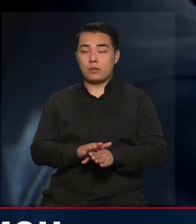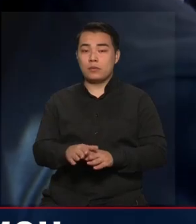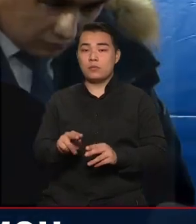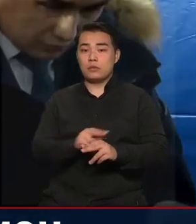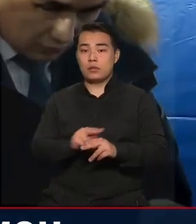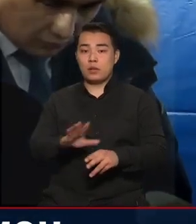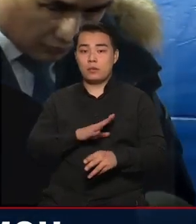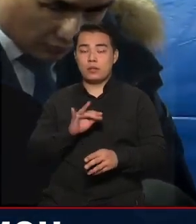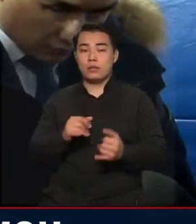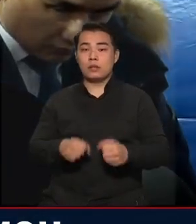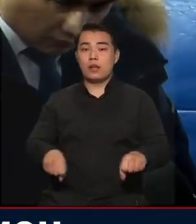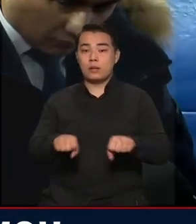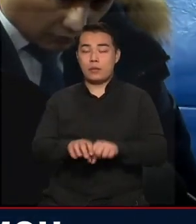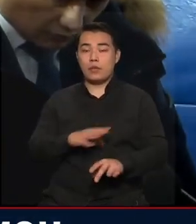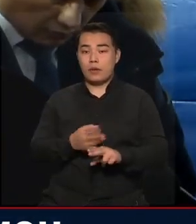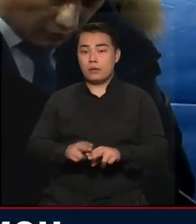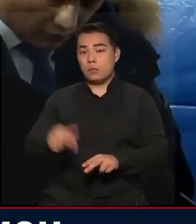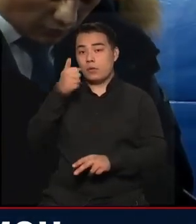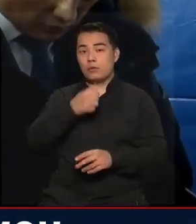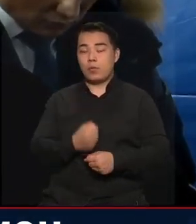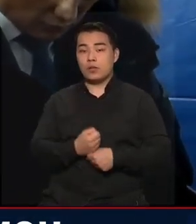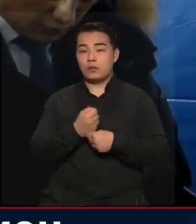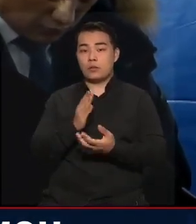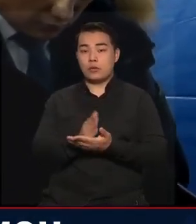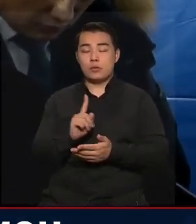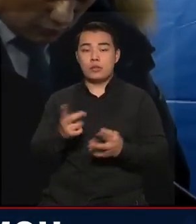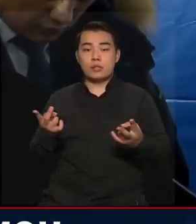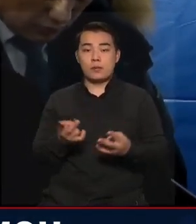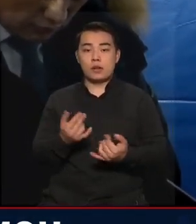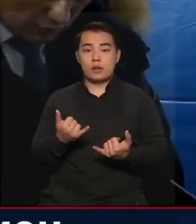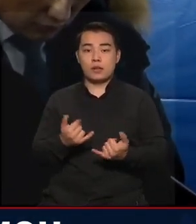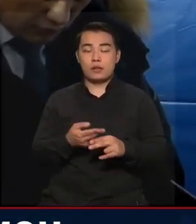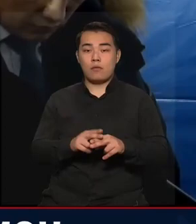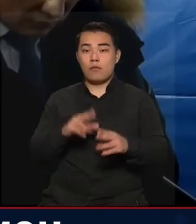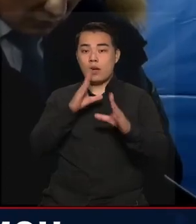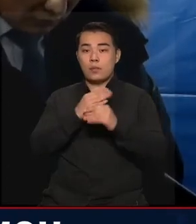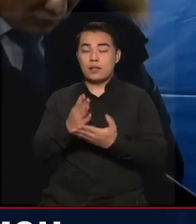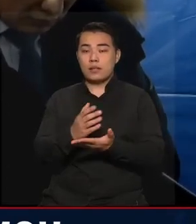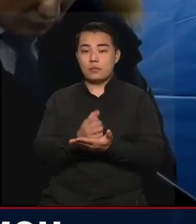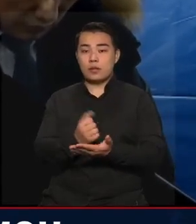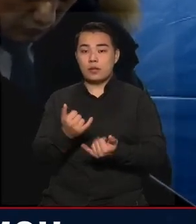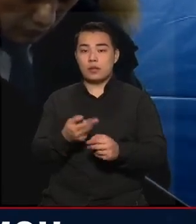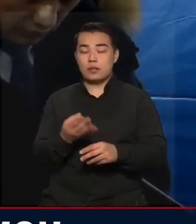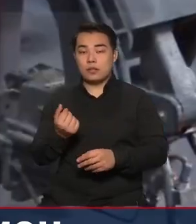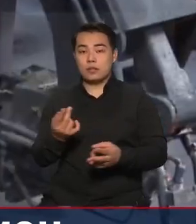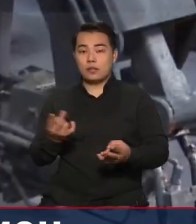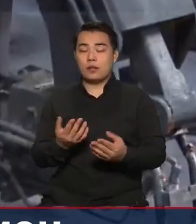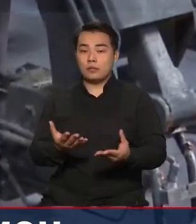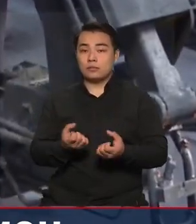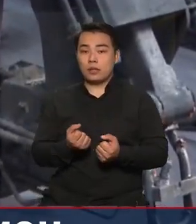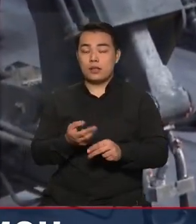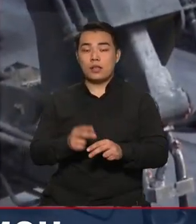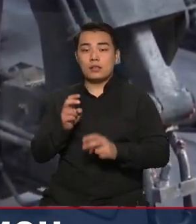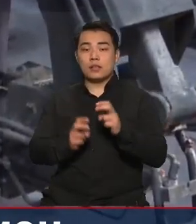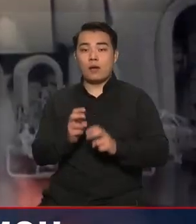ТЭЦ, и сети в городе. В этом году мы тоже поддержим. Но нам необходимо мобилизировать имеющийся резерв еще и местного бюджета. А это уже завод